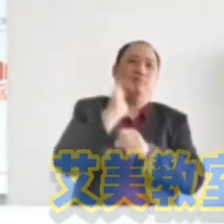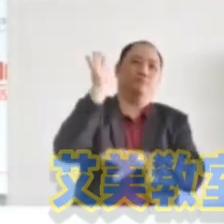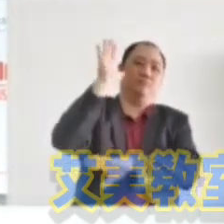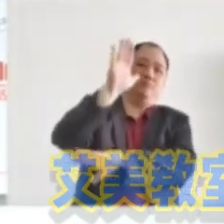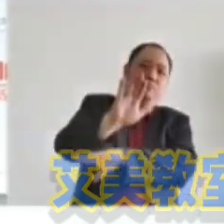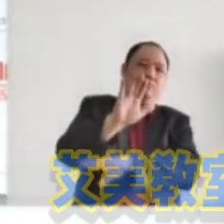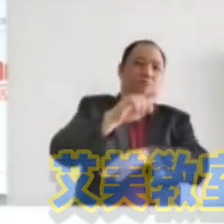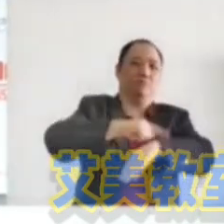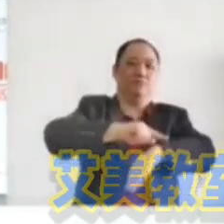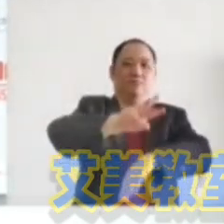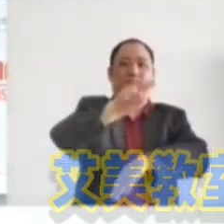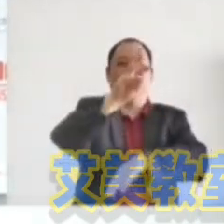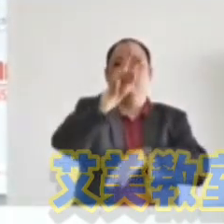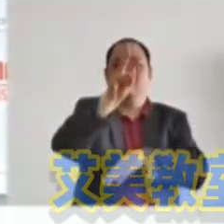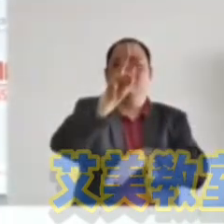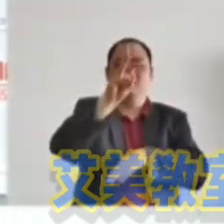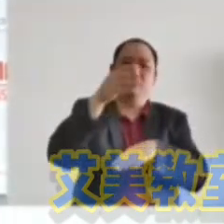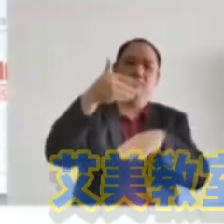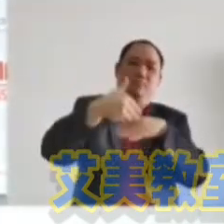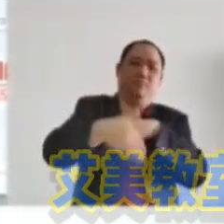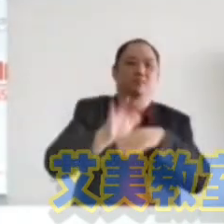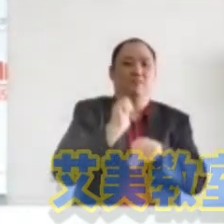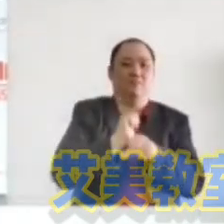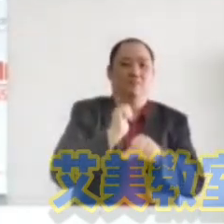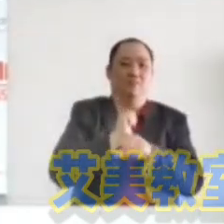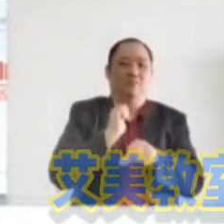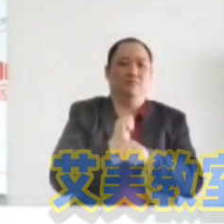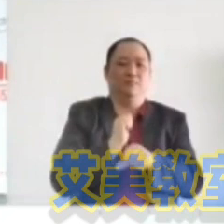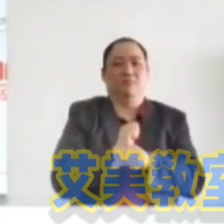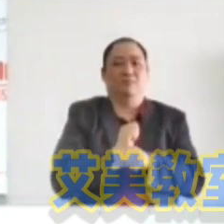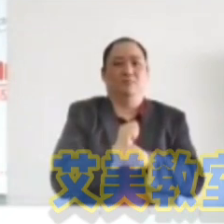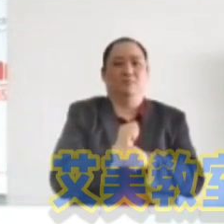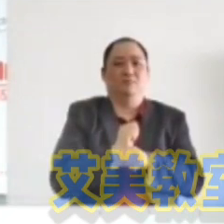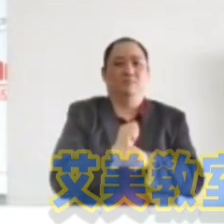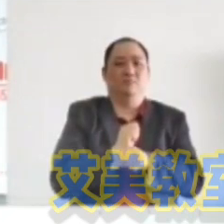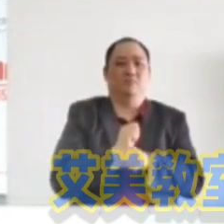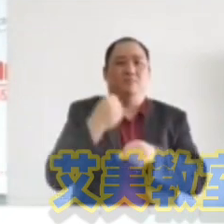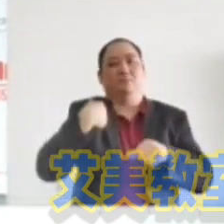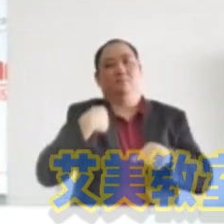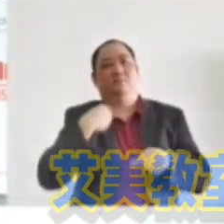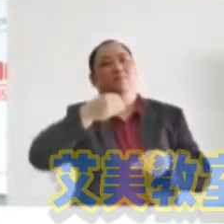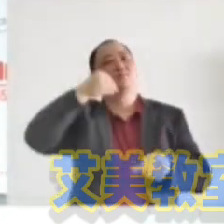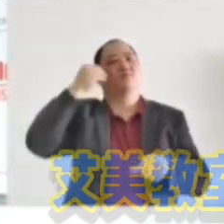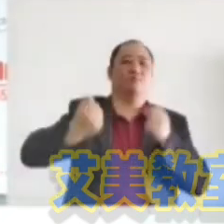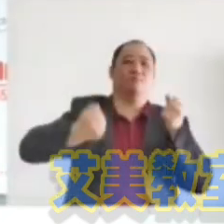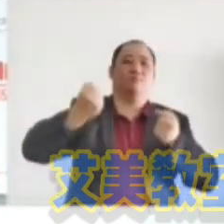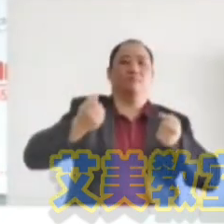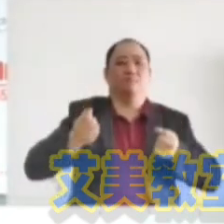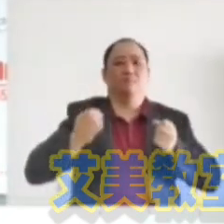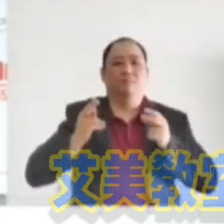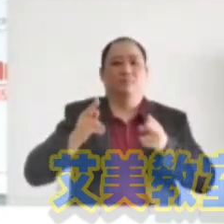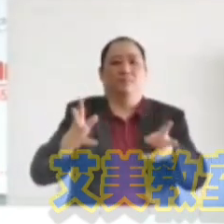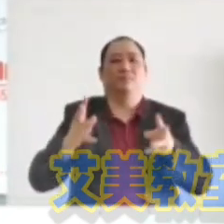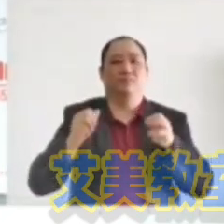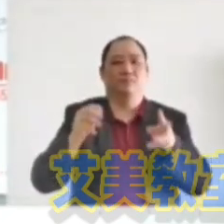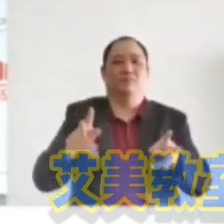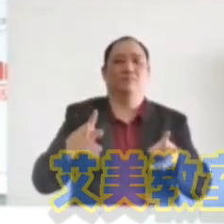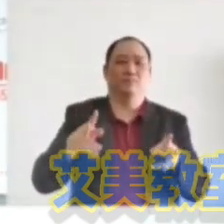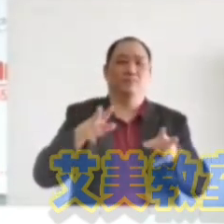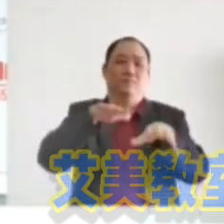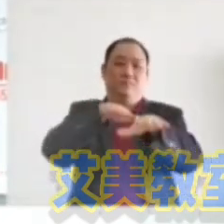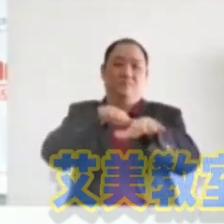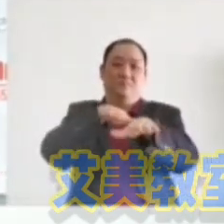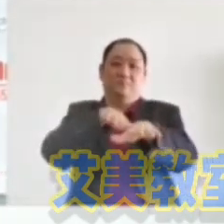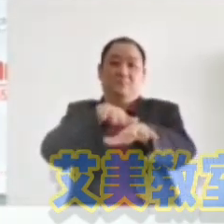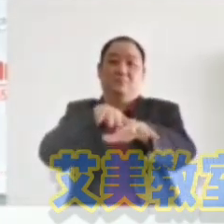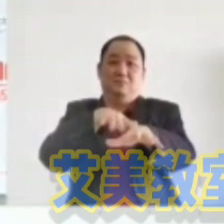点放工回家，大家觉得我驾这车会不会塞在大马路上，塞在 highway？ 这样塞这车，我的车会不